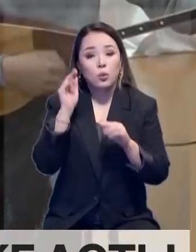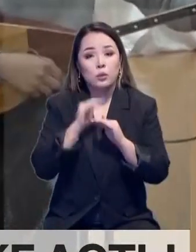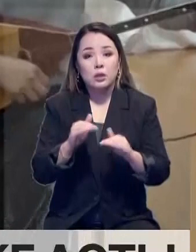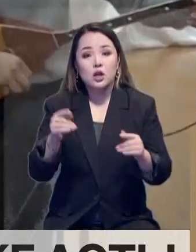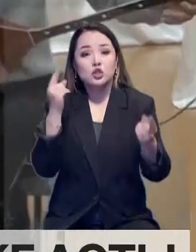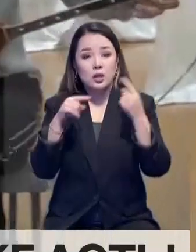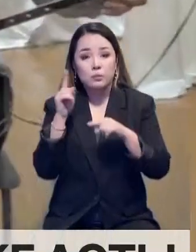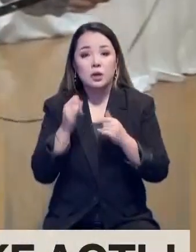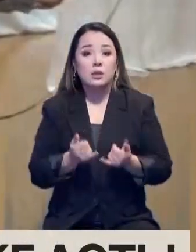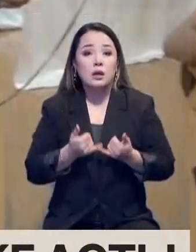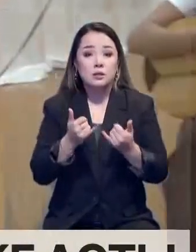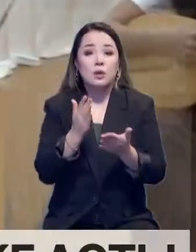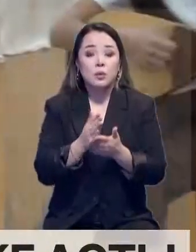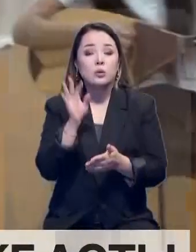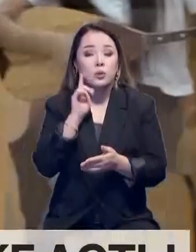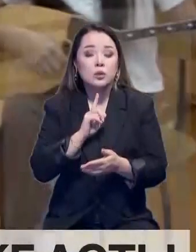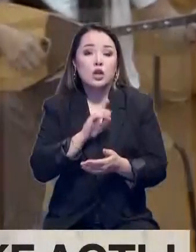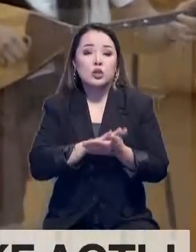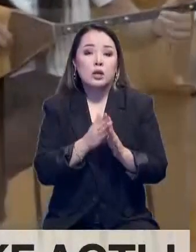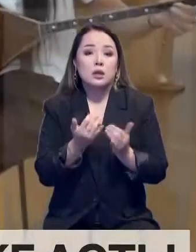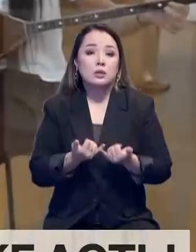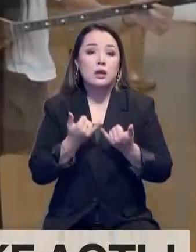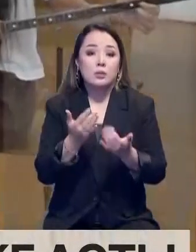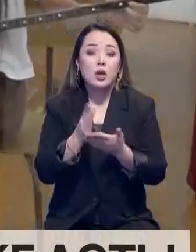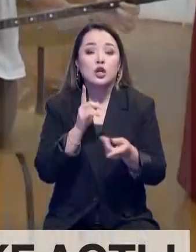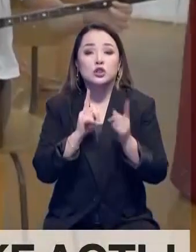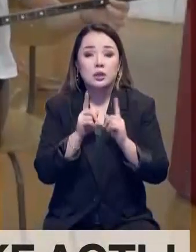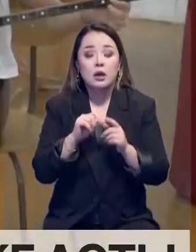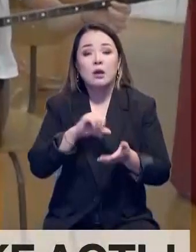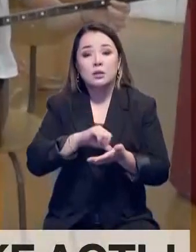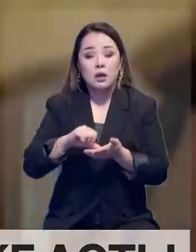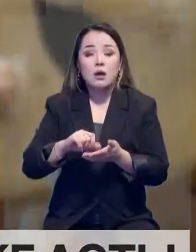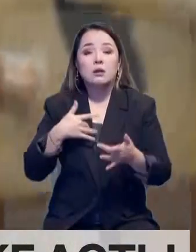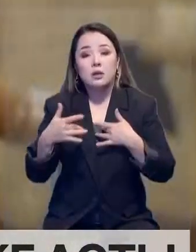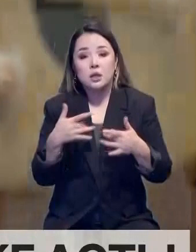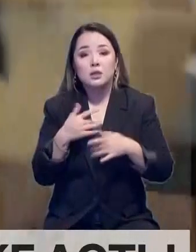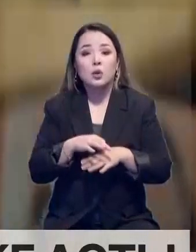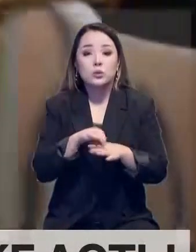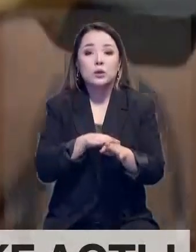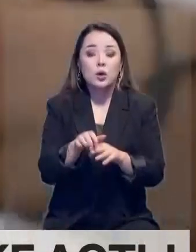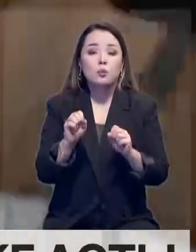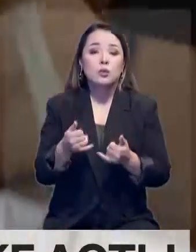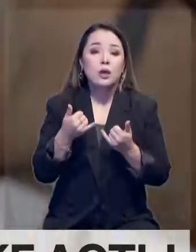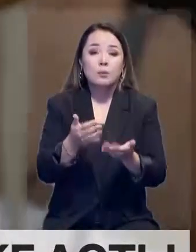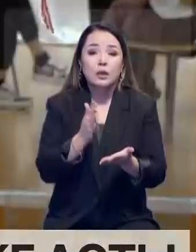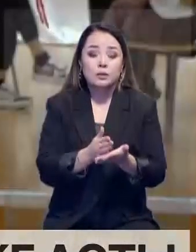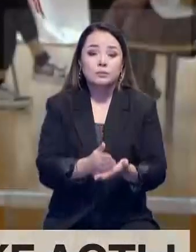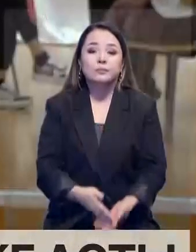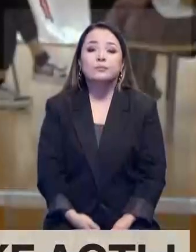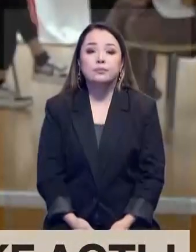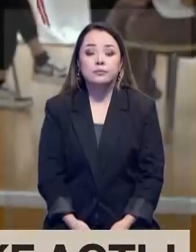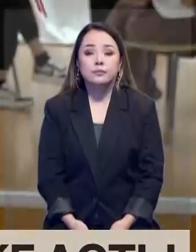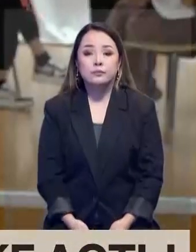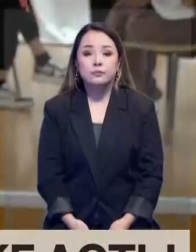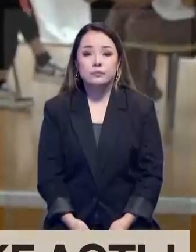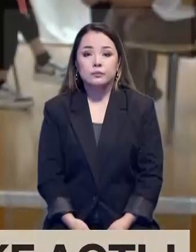үшін шығармашылықпен айналысуға қолайлы жағдай жасалды. Жиындар концерттерді жаңа ошақта өткізуге де мүмкіндік бар. Жақсы